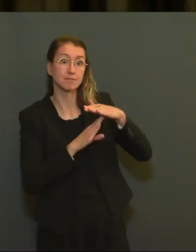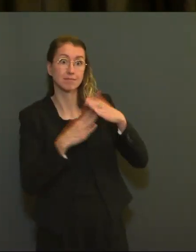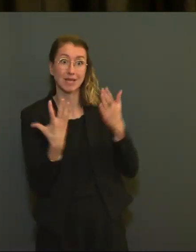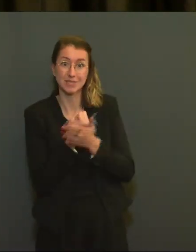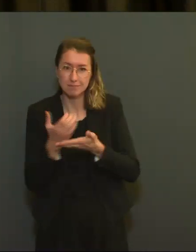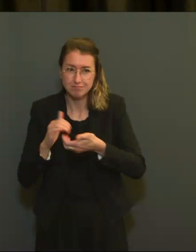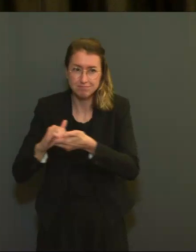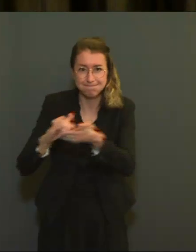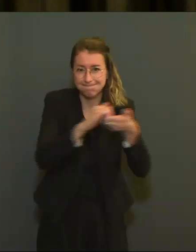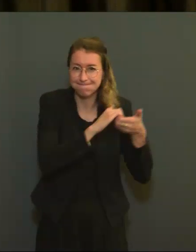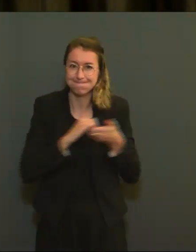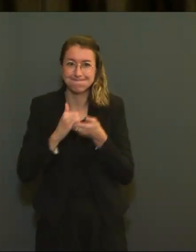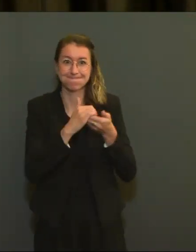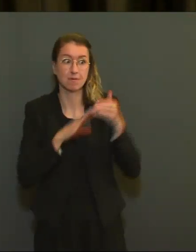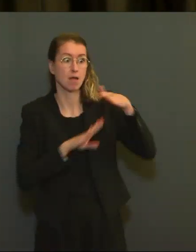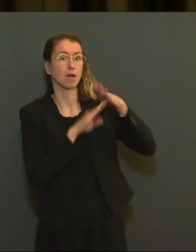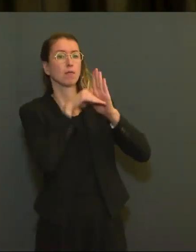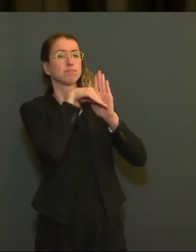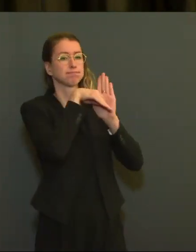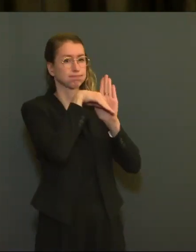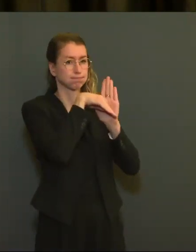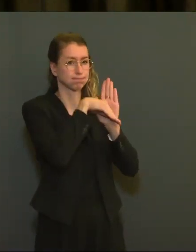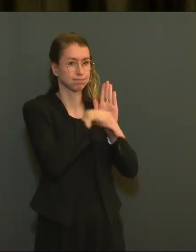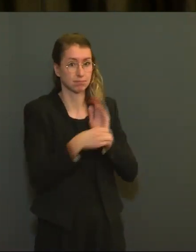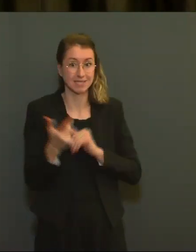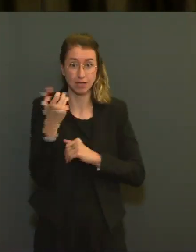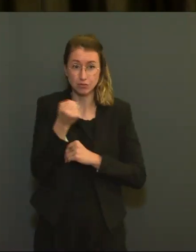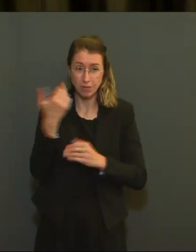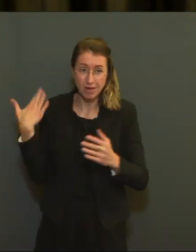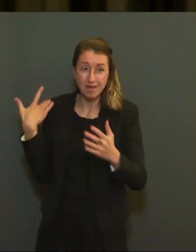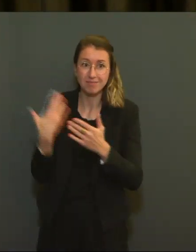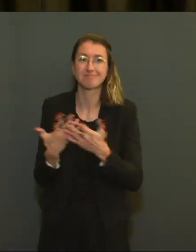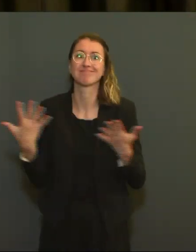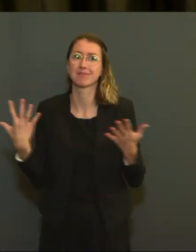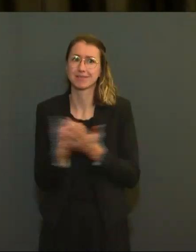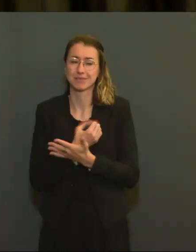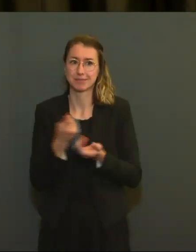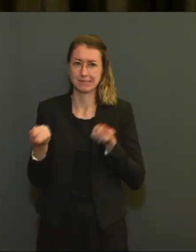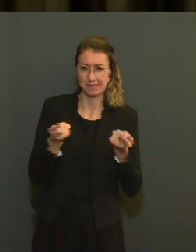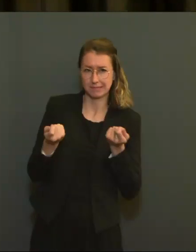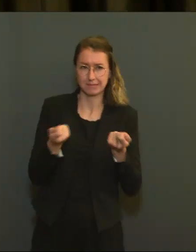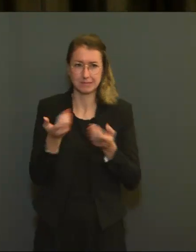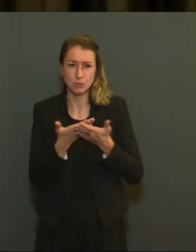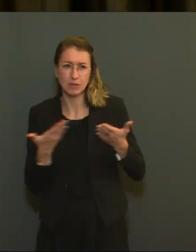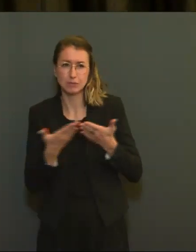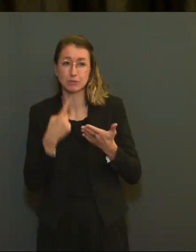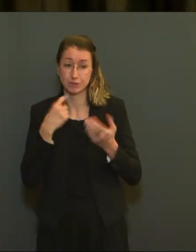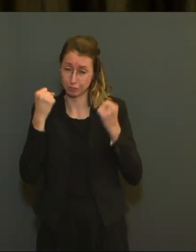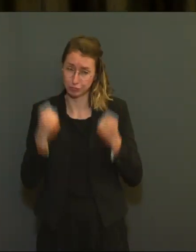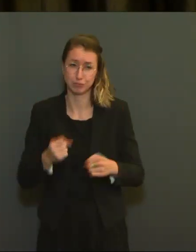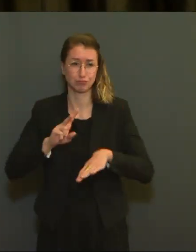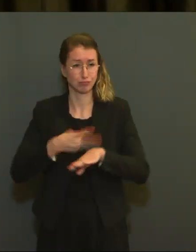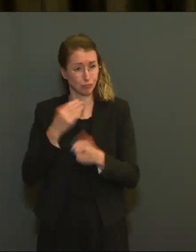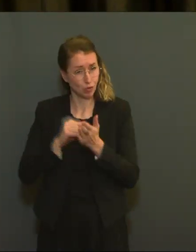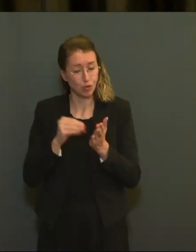également sous contrôle. Pourquoi ne serions-nous pas capables d'arrêter la tendance à la hausse maintenant ? Nous ne